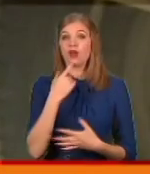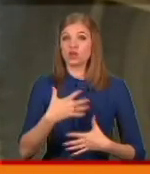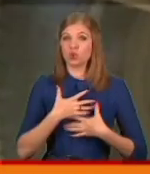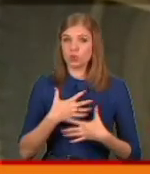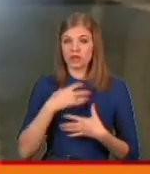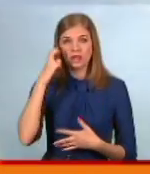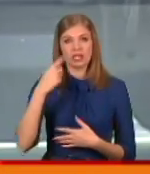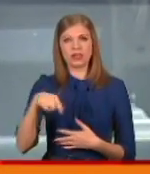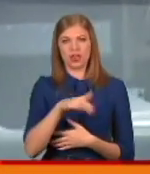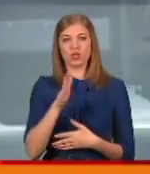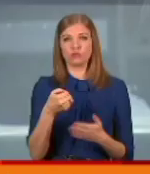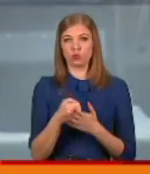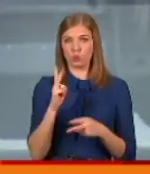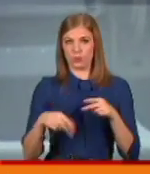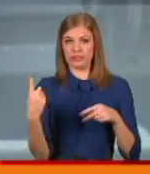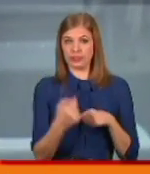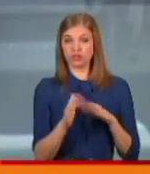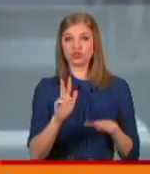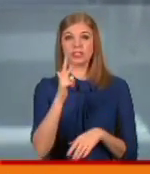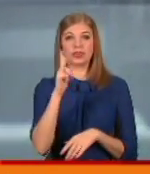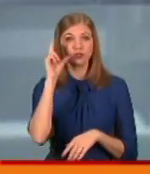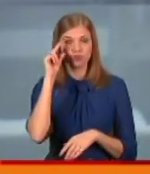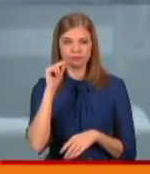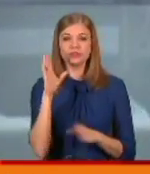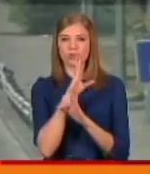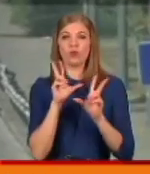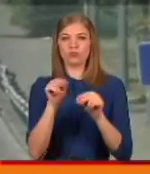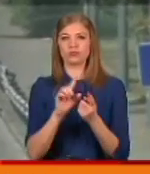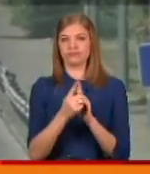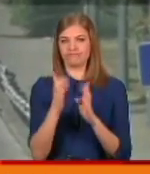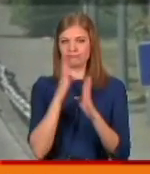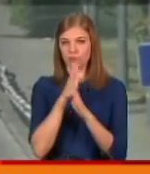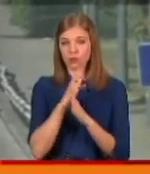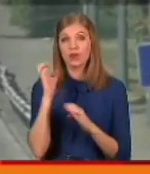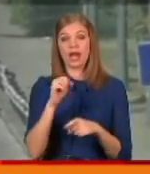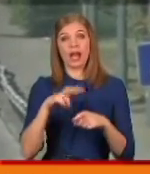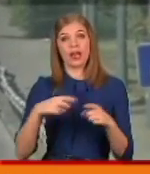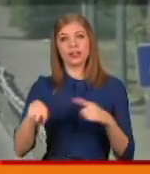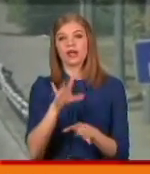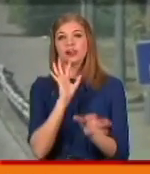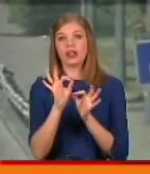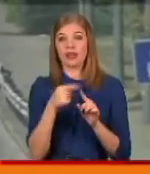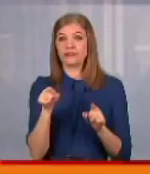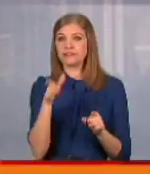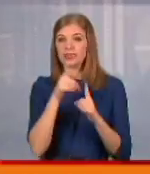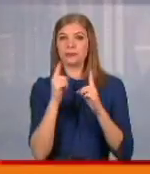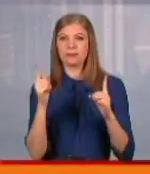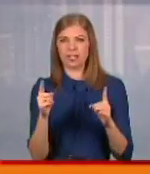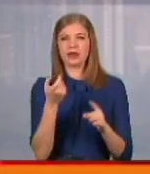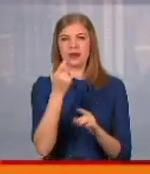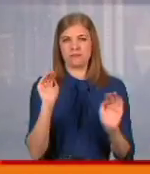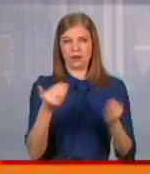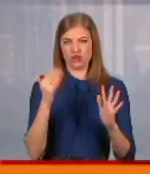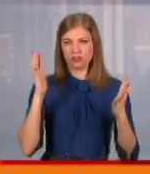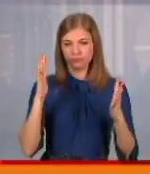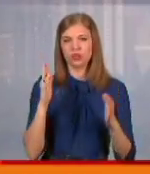дихати. Кияни будуть до кінця тижня і лише 3 серпня синоптики обіцяють зміну погоди. А лікарі радять в цей період рідше бувати